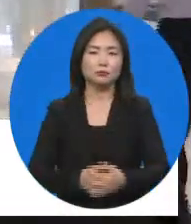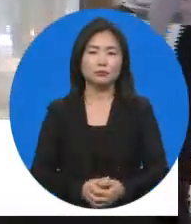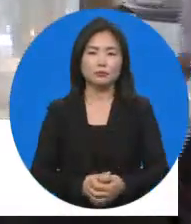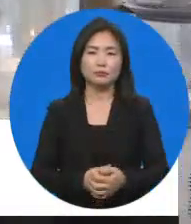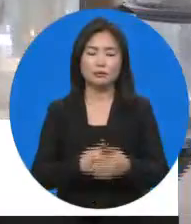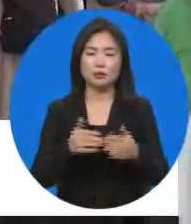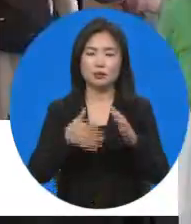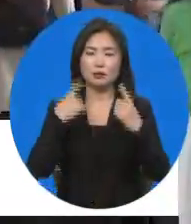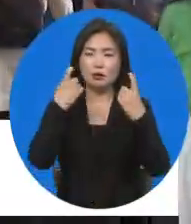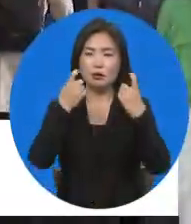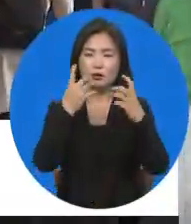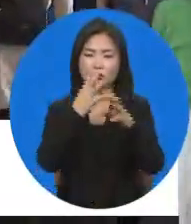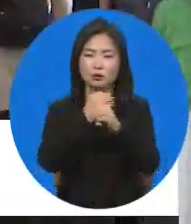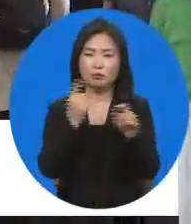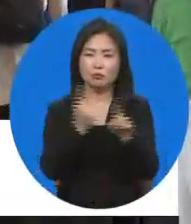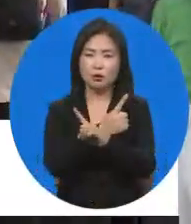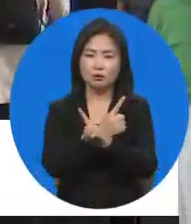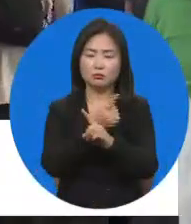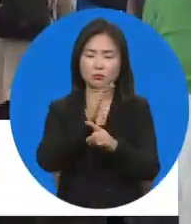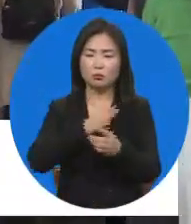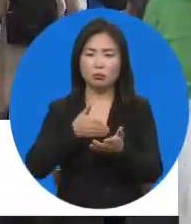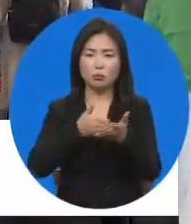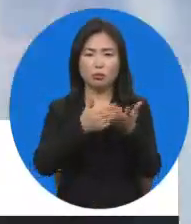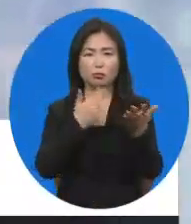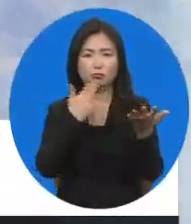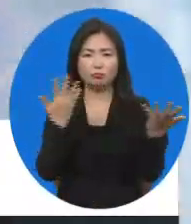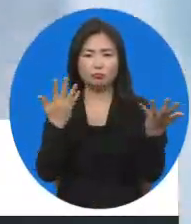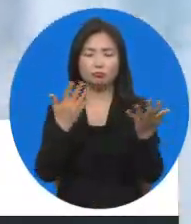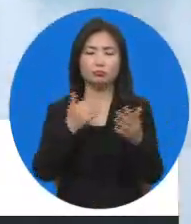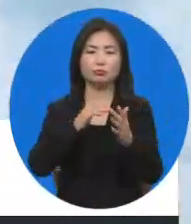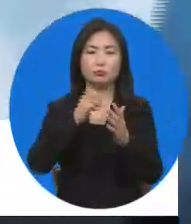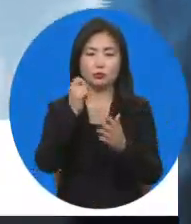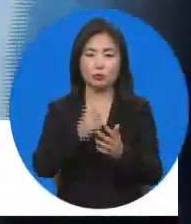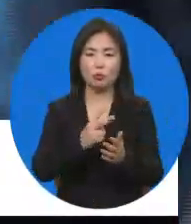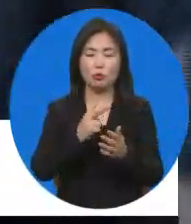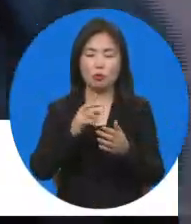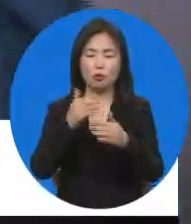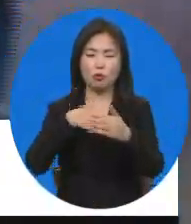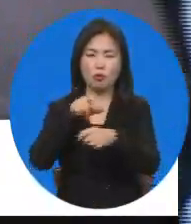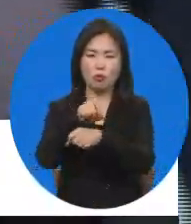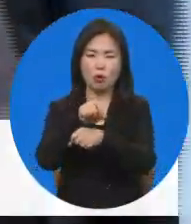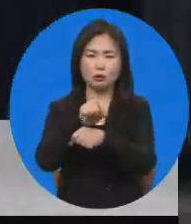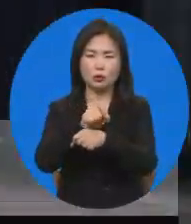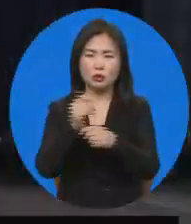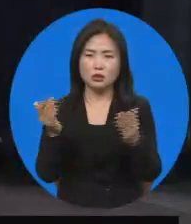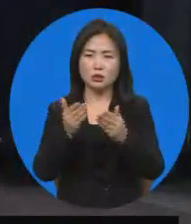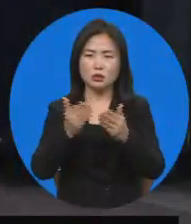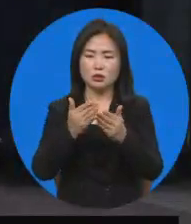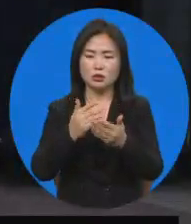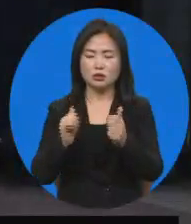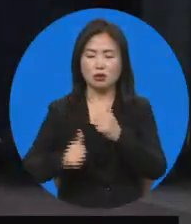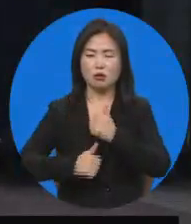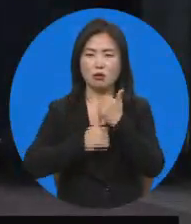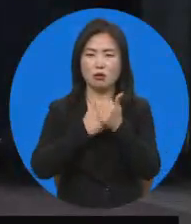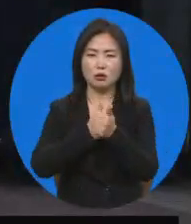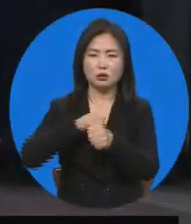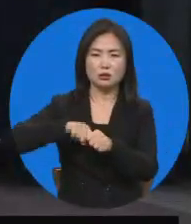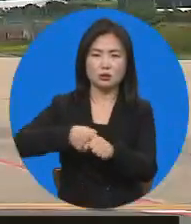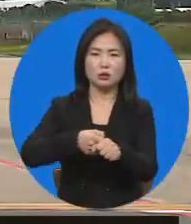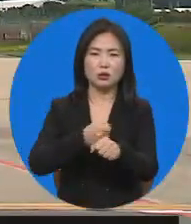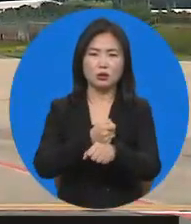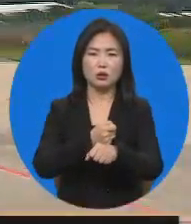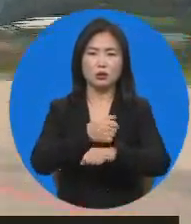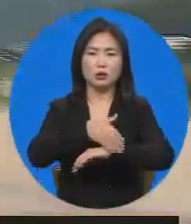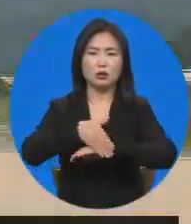또 현지 여행 일정의 변경 됐는데도 이를 보고 하지 않았을 경우 해당 공무원을 직장 이탈 금지 위반으로 징계할